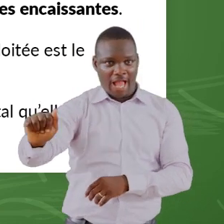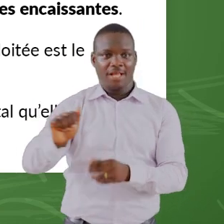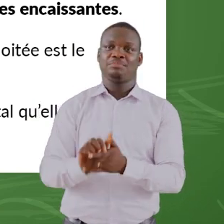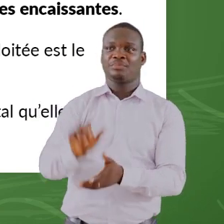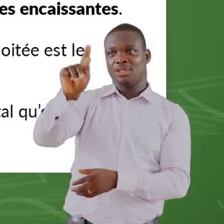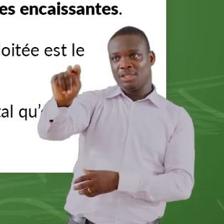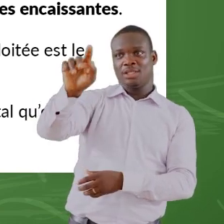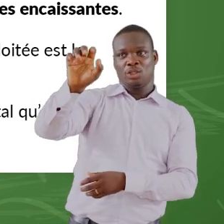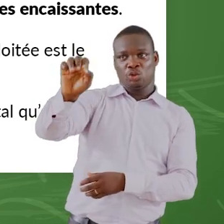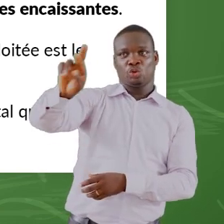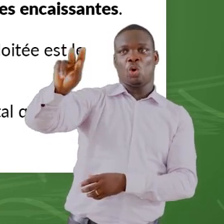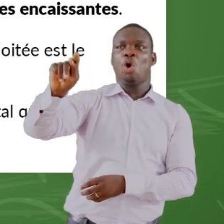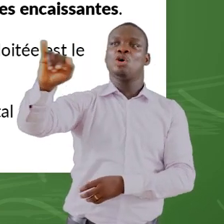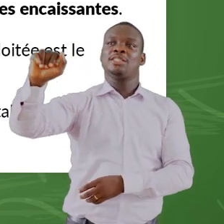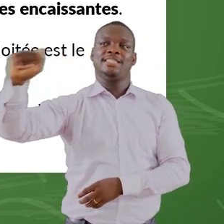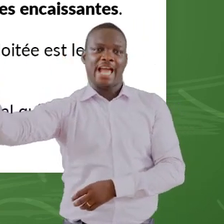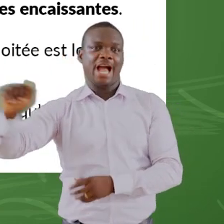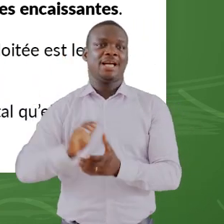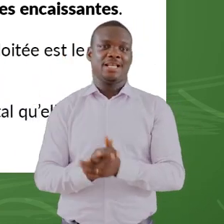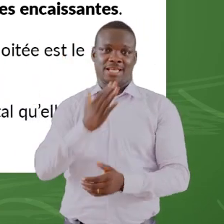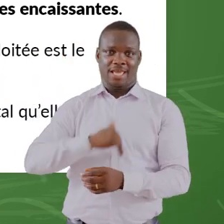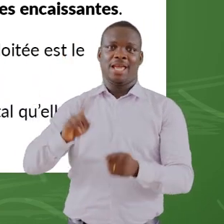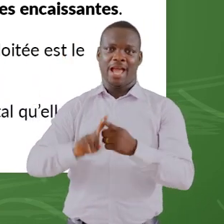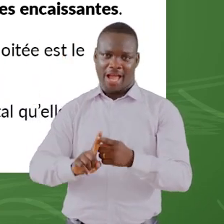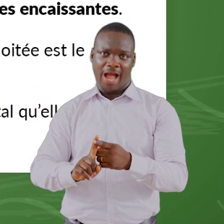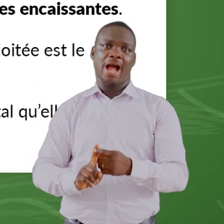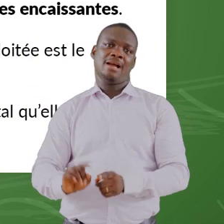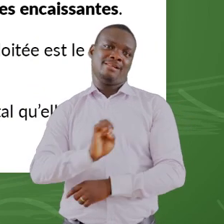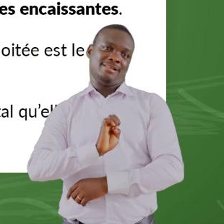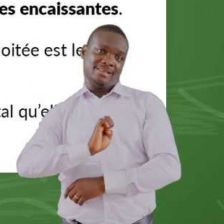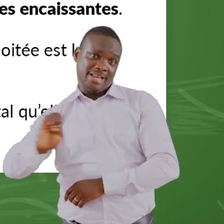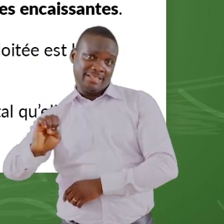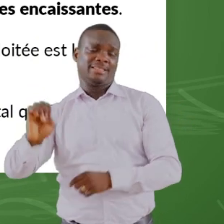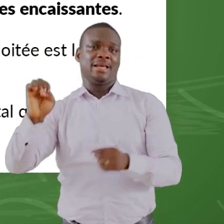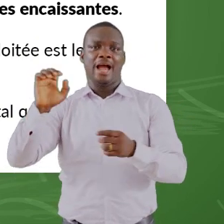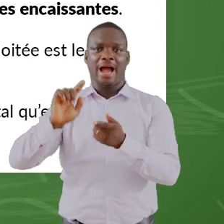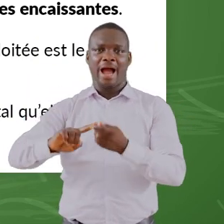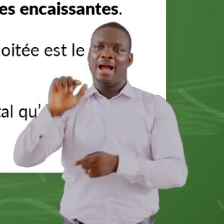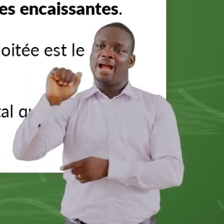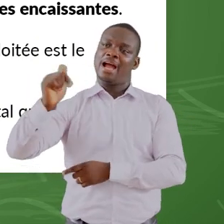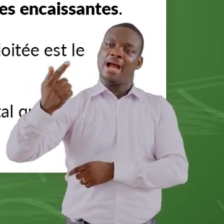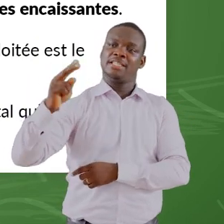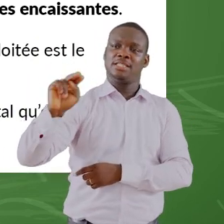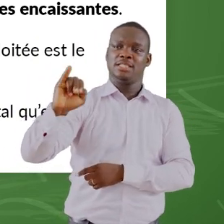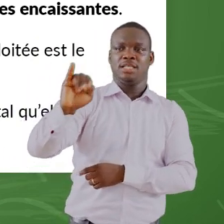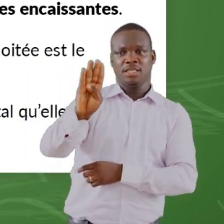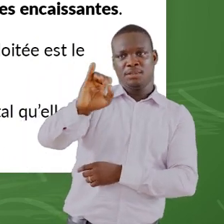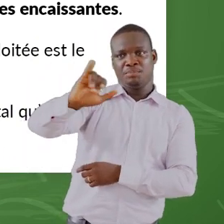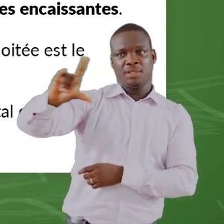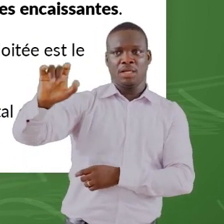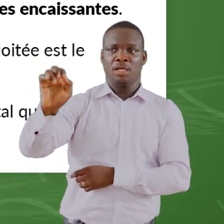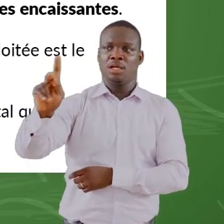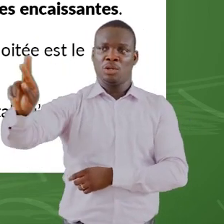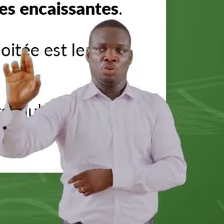à Tortilla, et à l'est, à Agniblé-Cro. Ces